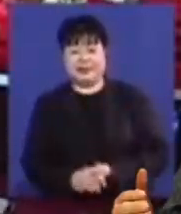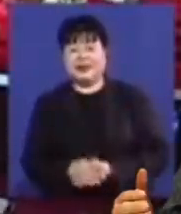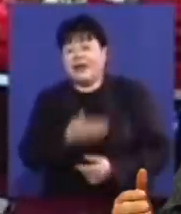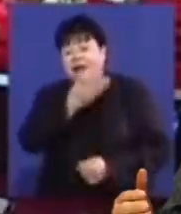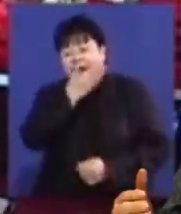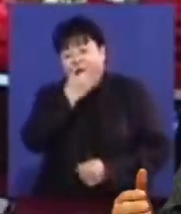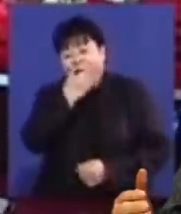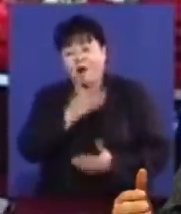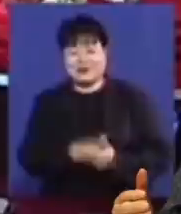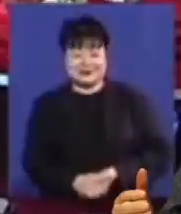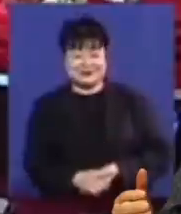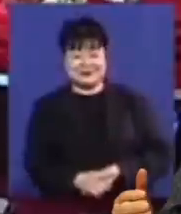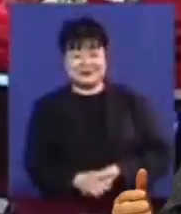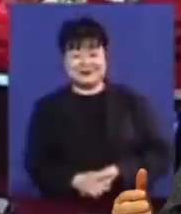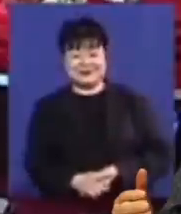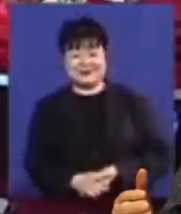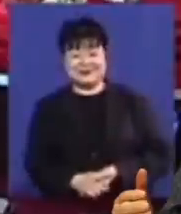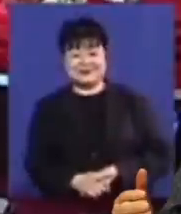아깝습니다.